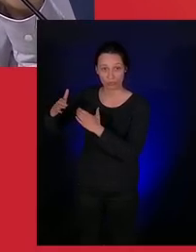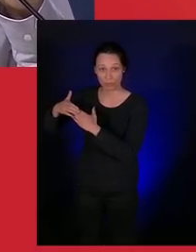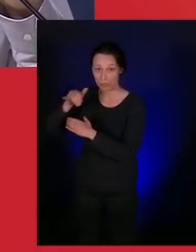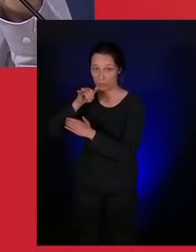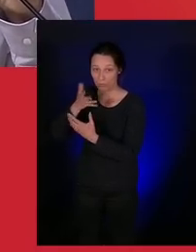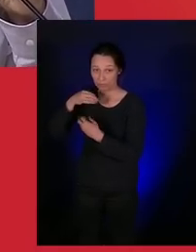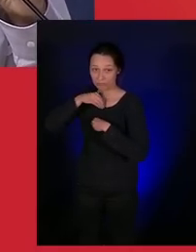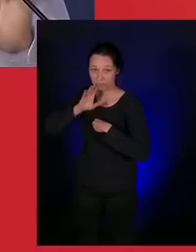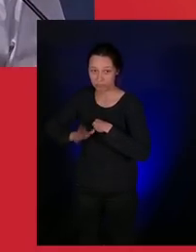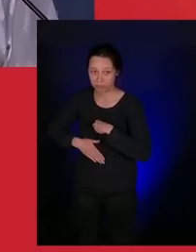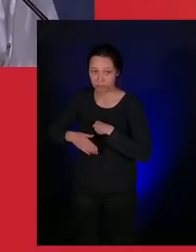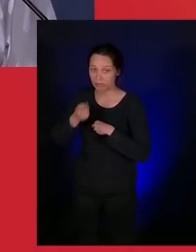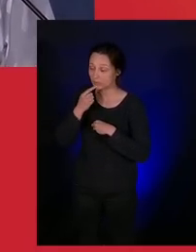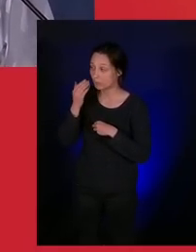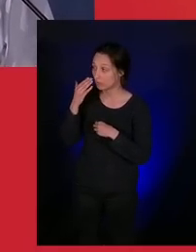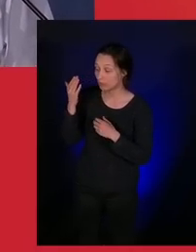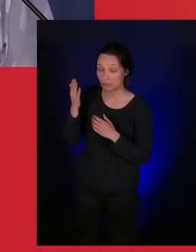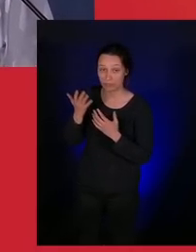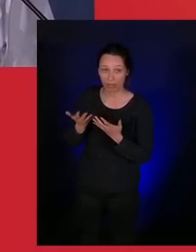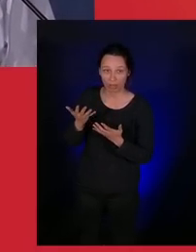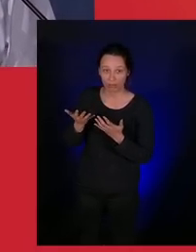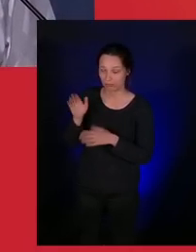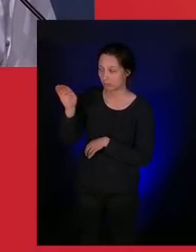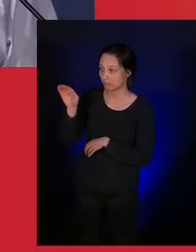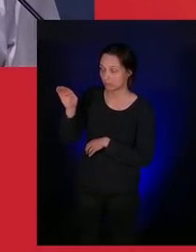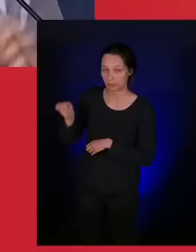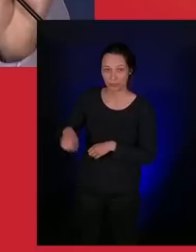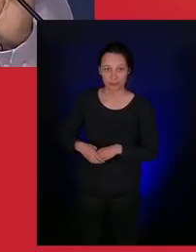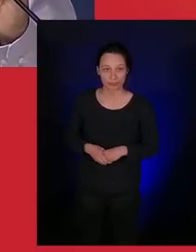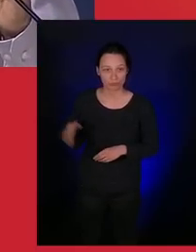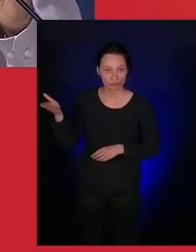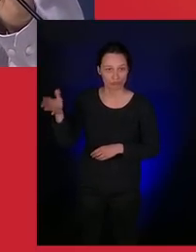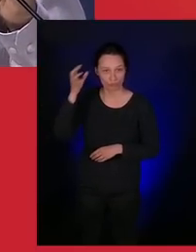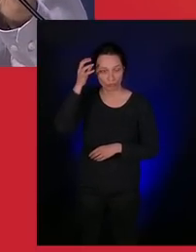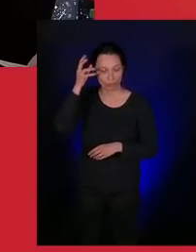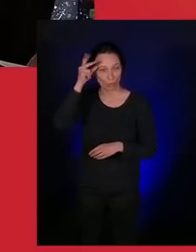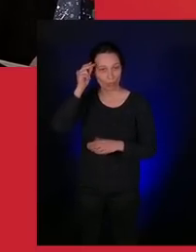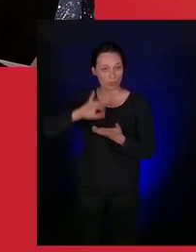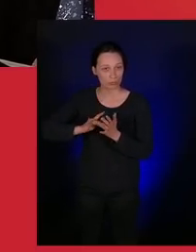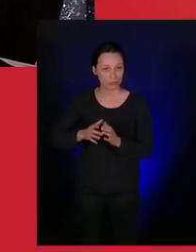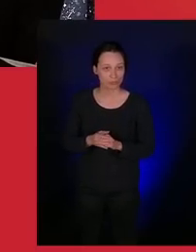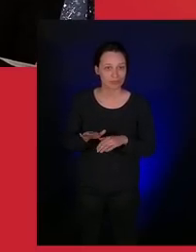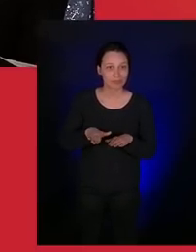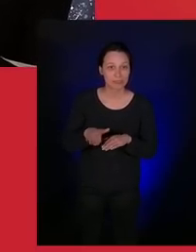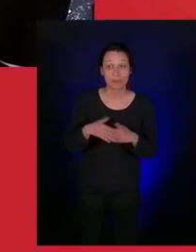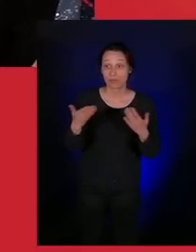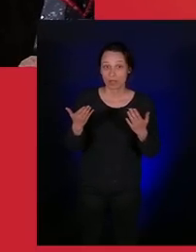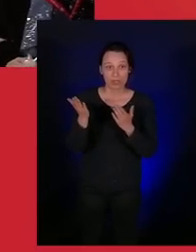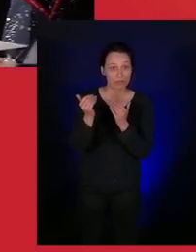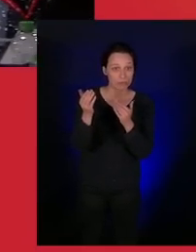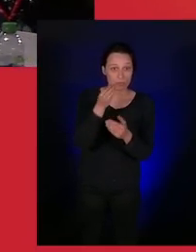je pense qu'ils ont compris tout le système. en vous souhaitant un bon vote, un bon